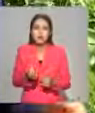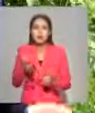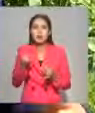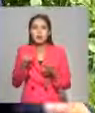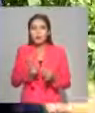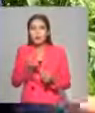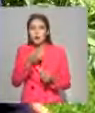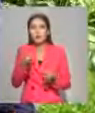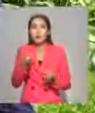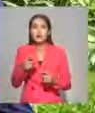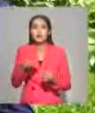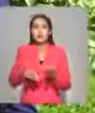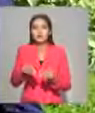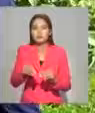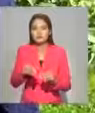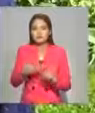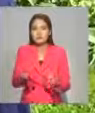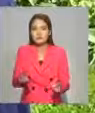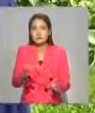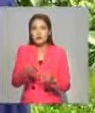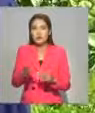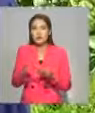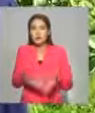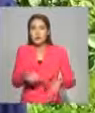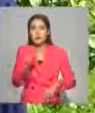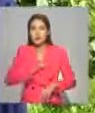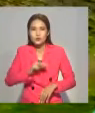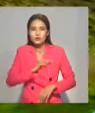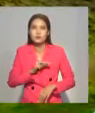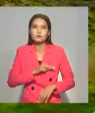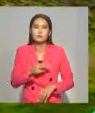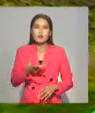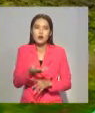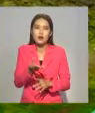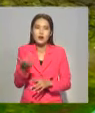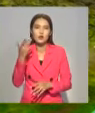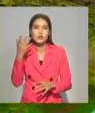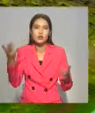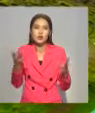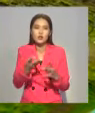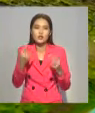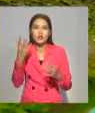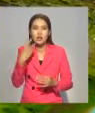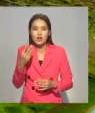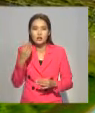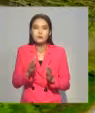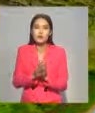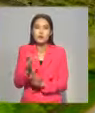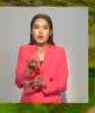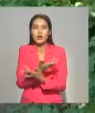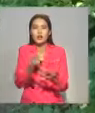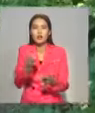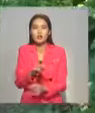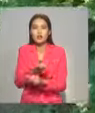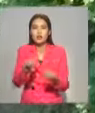бұрынғы бақтарды жаңартып өсіру. Оны өсіру үшін мынадай ғылыми жұмыстар өте қажет. Қазір мұнда алма мен жүзімнің 200-ден астам түрі